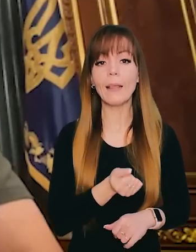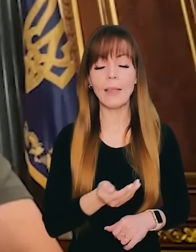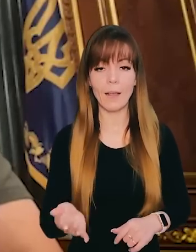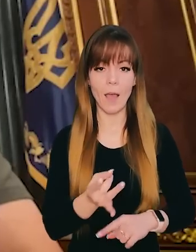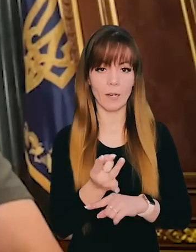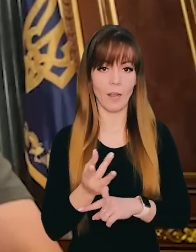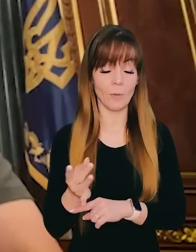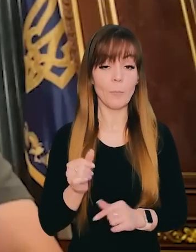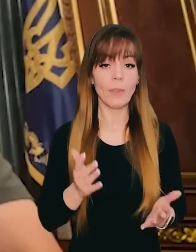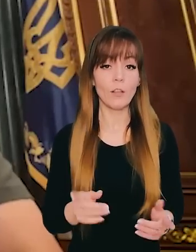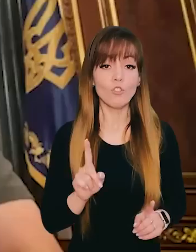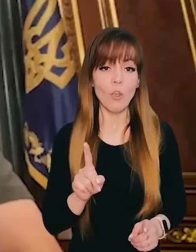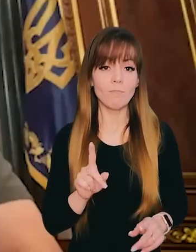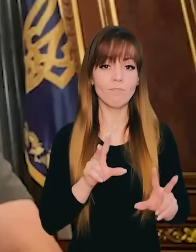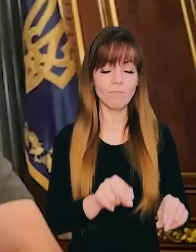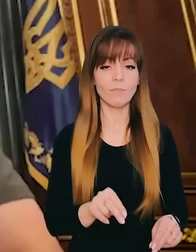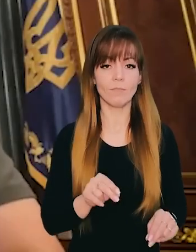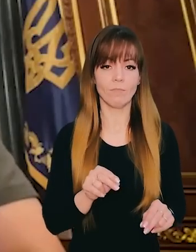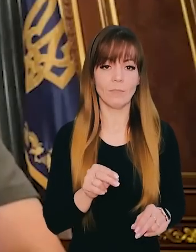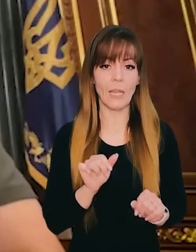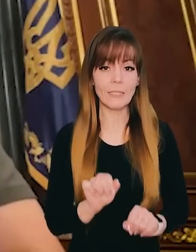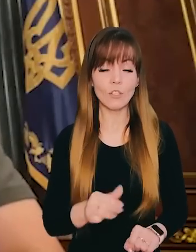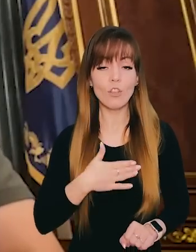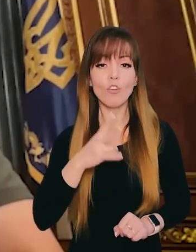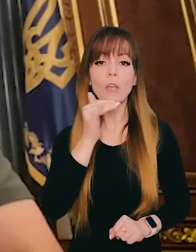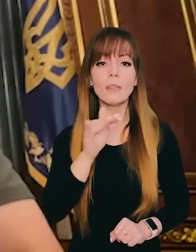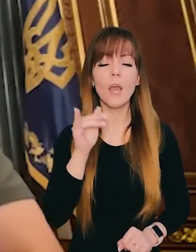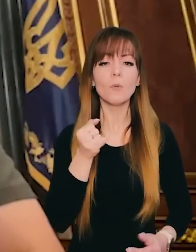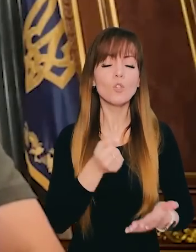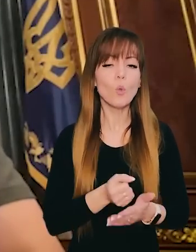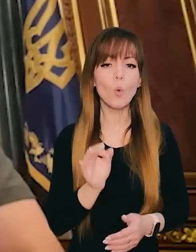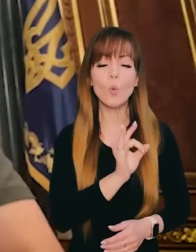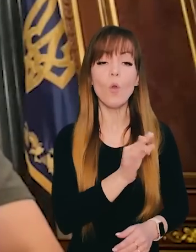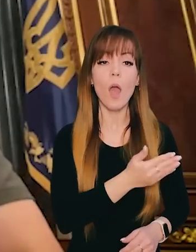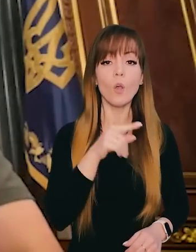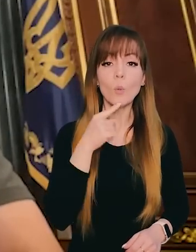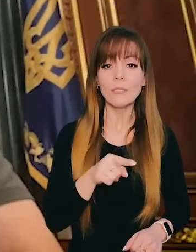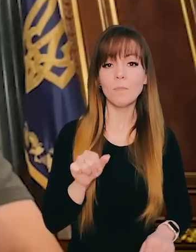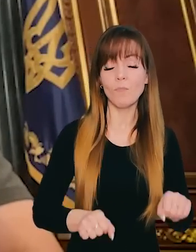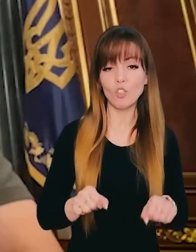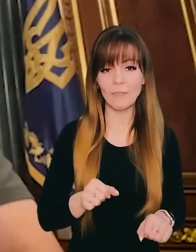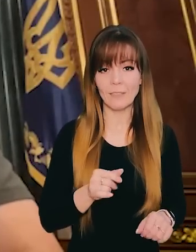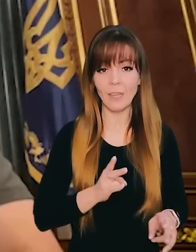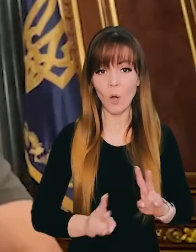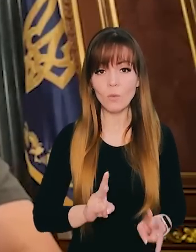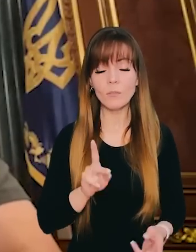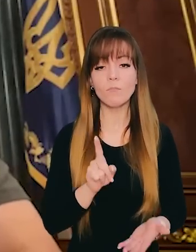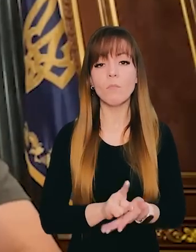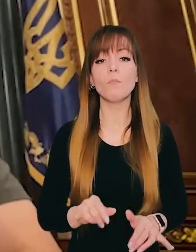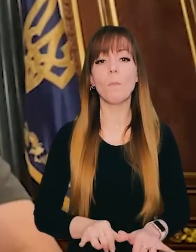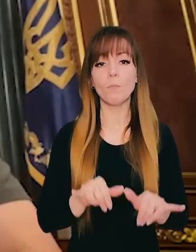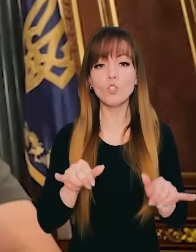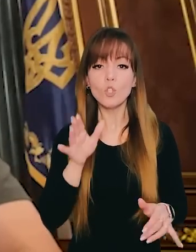і кілька крилатих ракет але щоб гарантовано захистити наше небо і звести до нуля можливості російських терористів потрібно